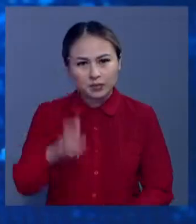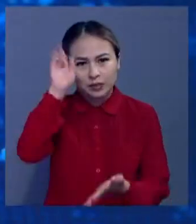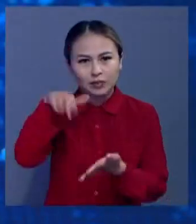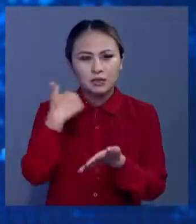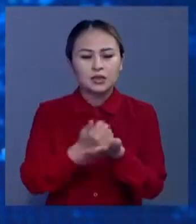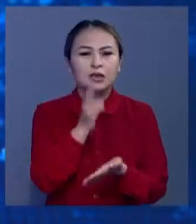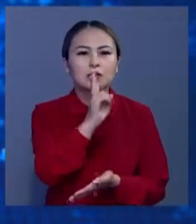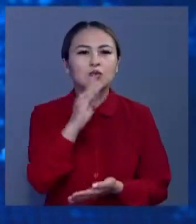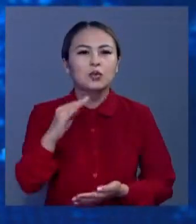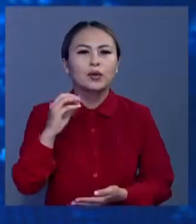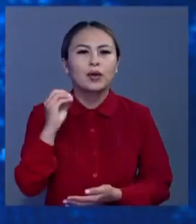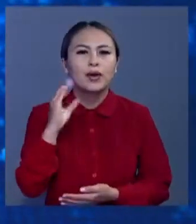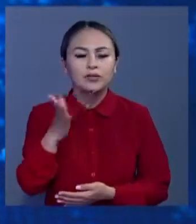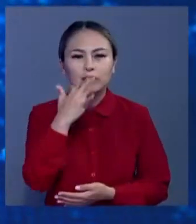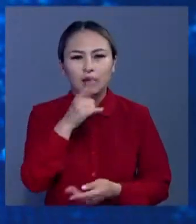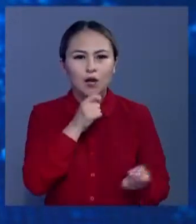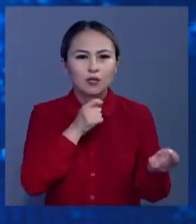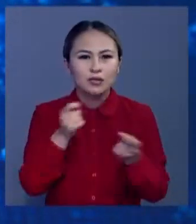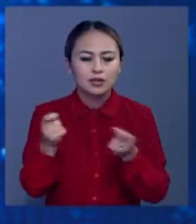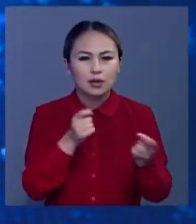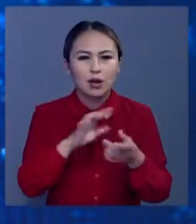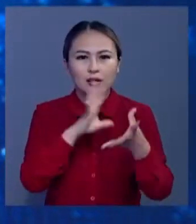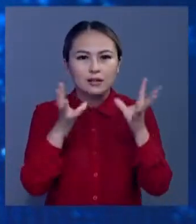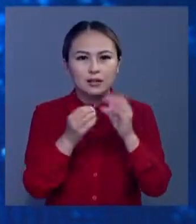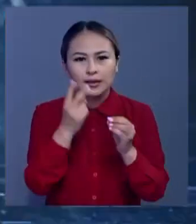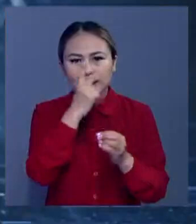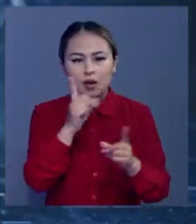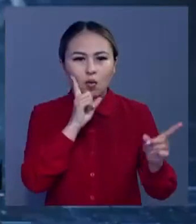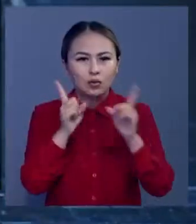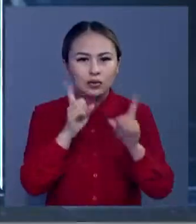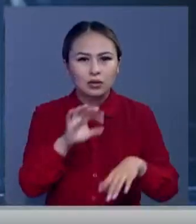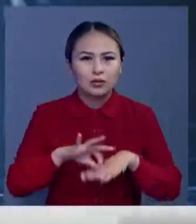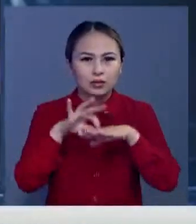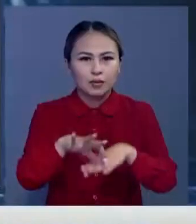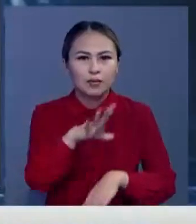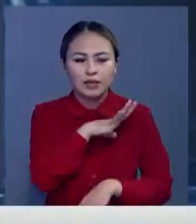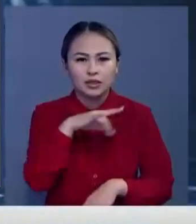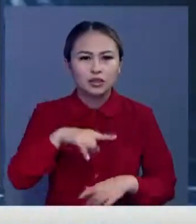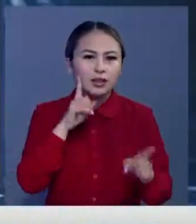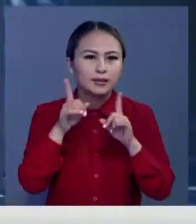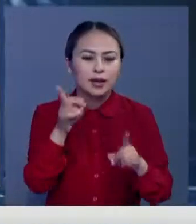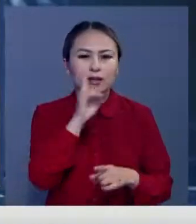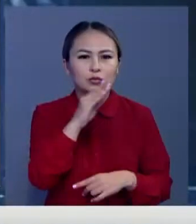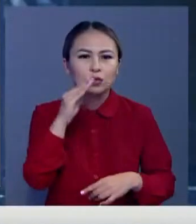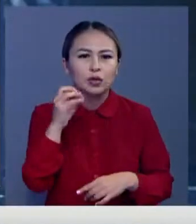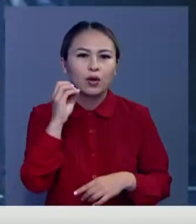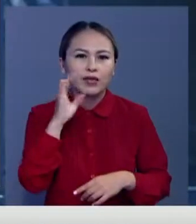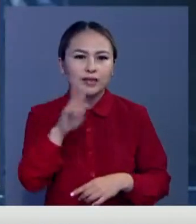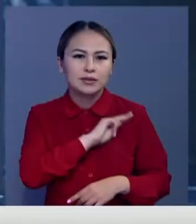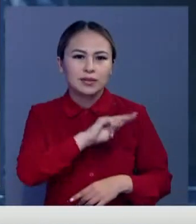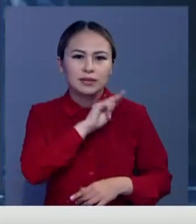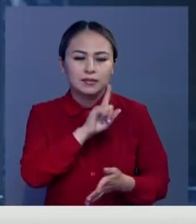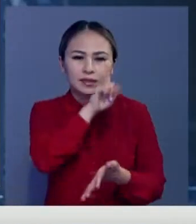Мемлекет басшысы Қасым-Жомарт Тоқаев ұлттық қауіпсіздік комитеті алқасының кеңейтілген отырысын өткізді. Жиын алдында Қасым-Жомарт